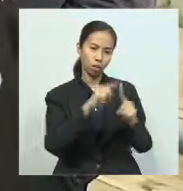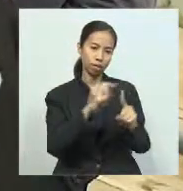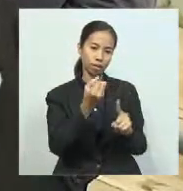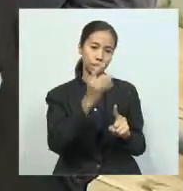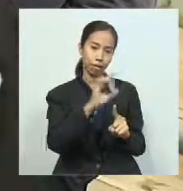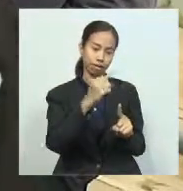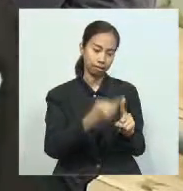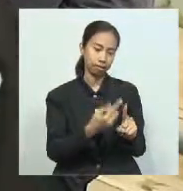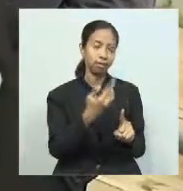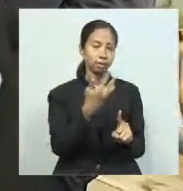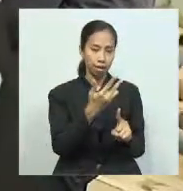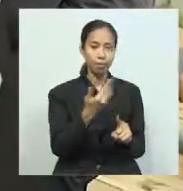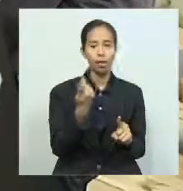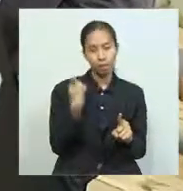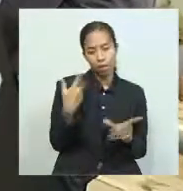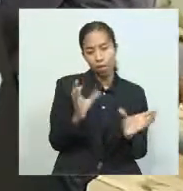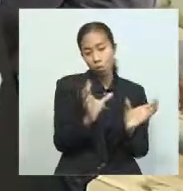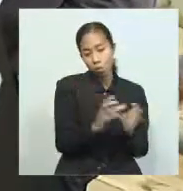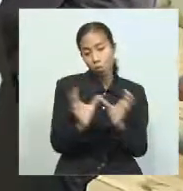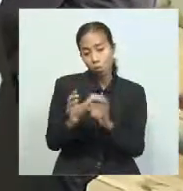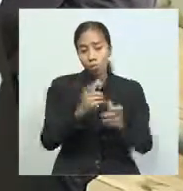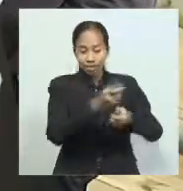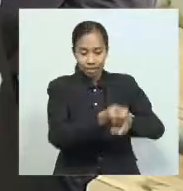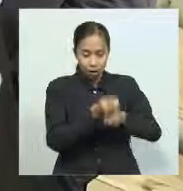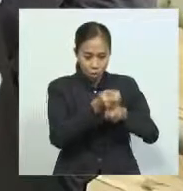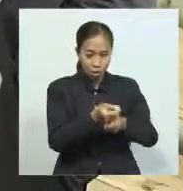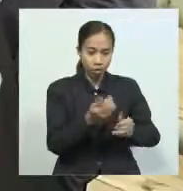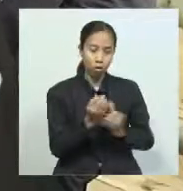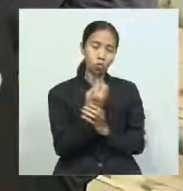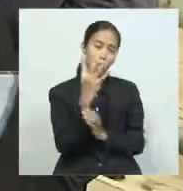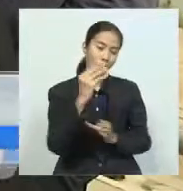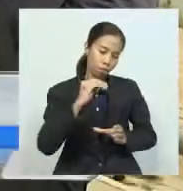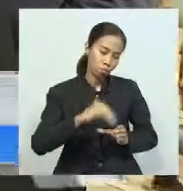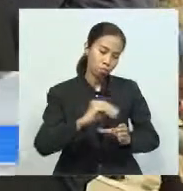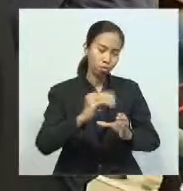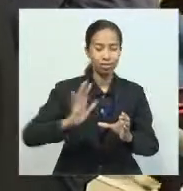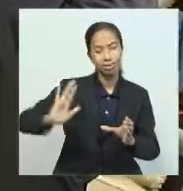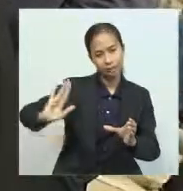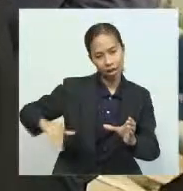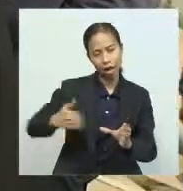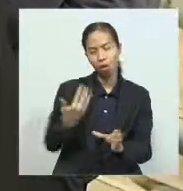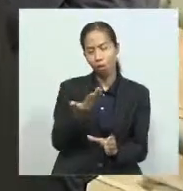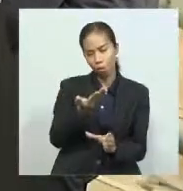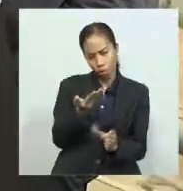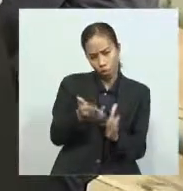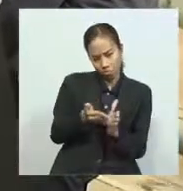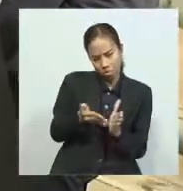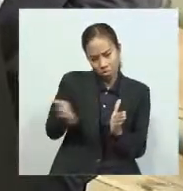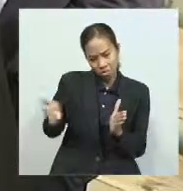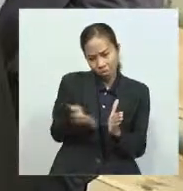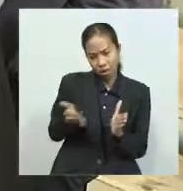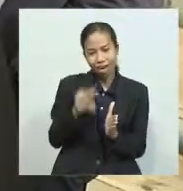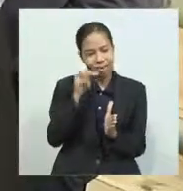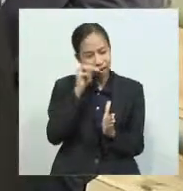าซึ่งก็มีบางส่วนที่เกษตรกรปลูกล่าช้าก็ร้องขอให้เราขยายระยะเวลาการส่งน้ำออก